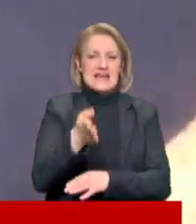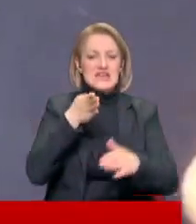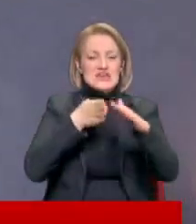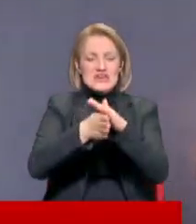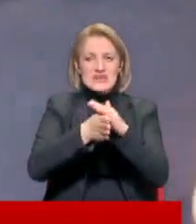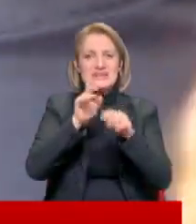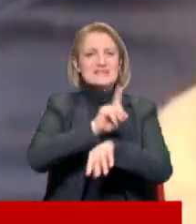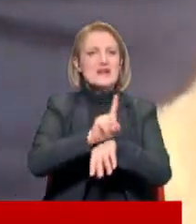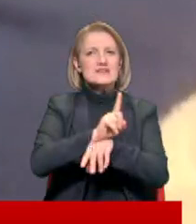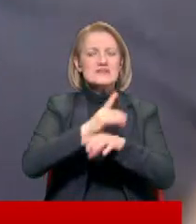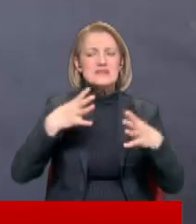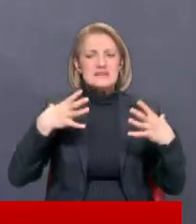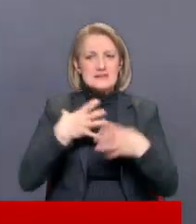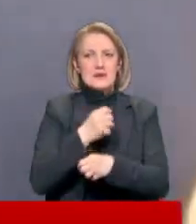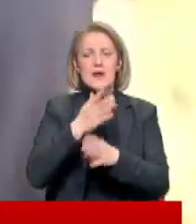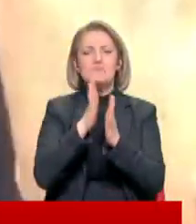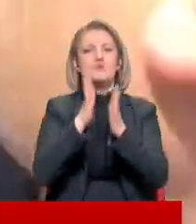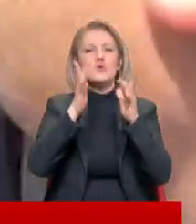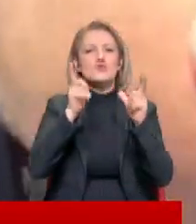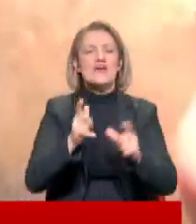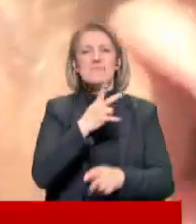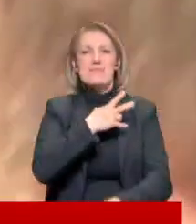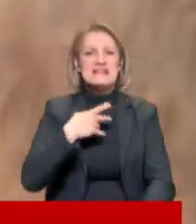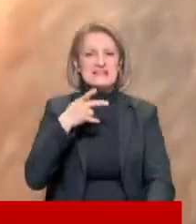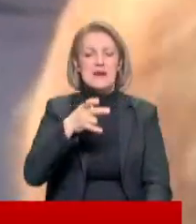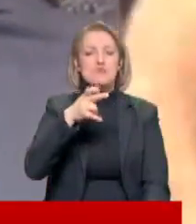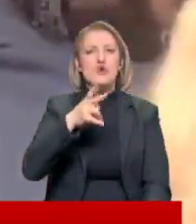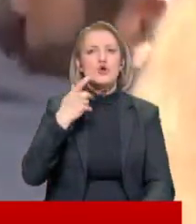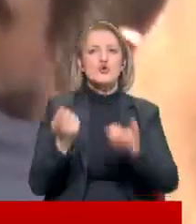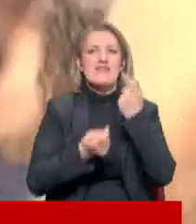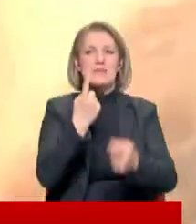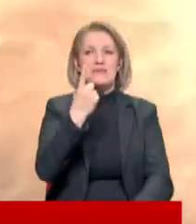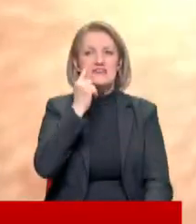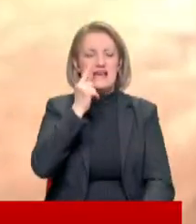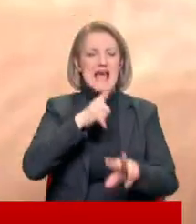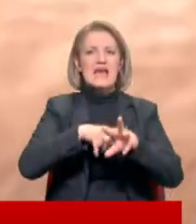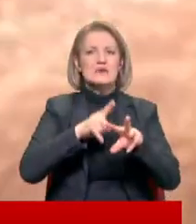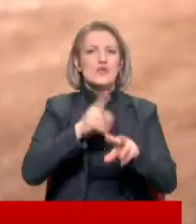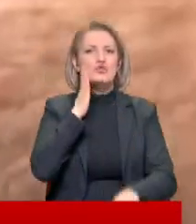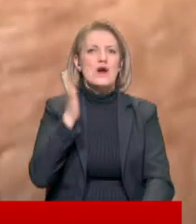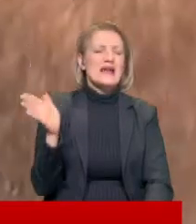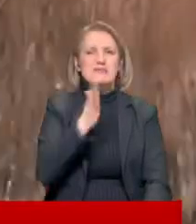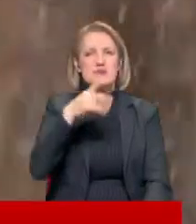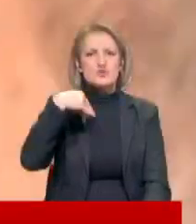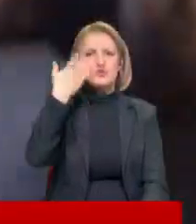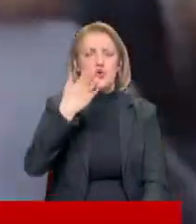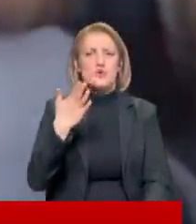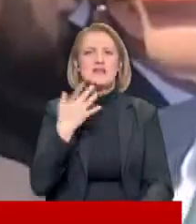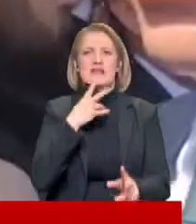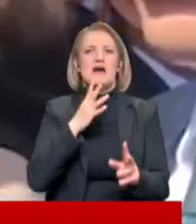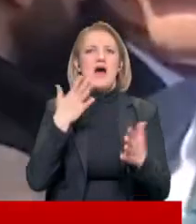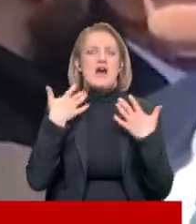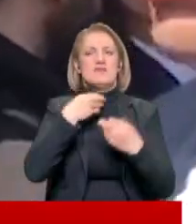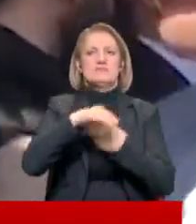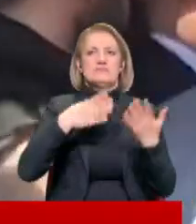yaşanan gerginlikte İstanbul Büyükşehir Belediyesi protokol görevlilerinden birine Enginyurt'un tokat atması sonrası hava